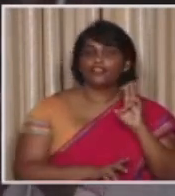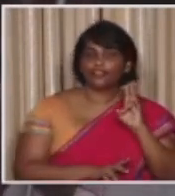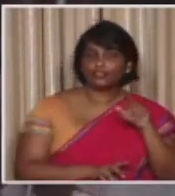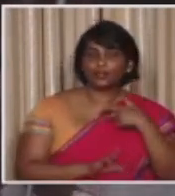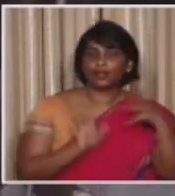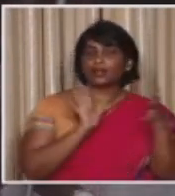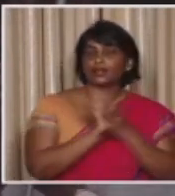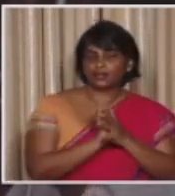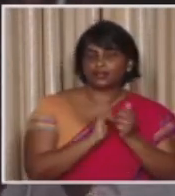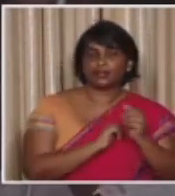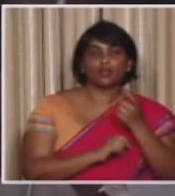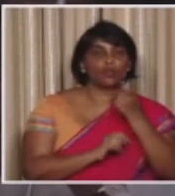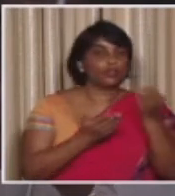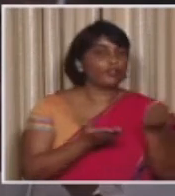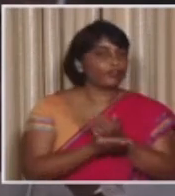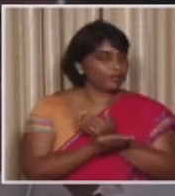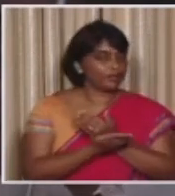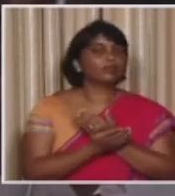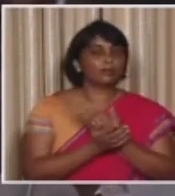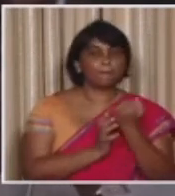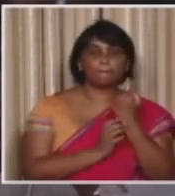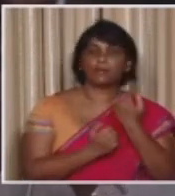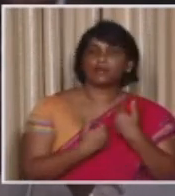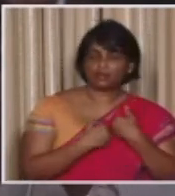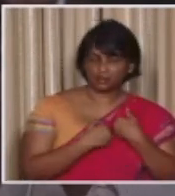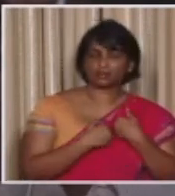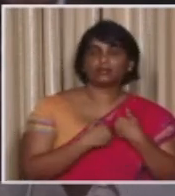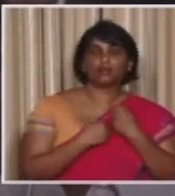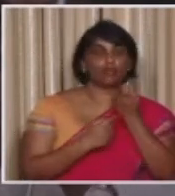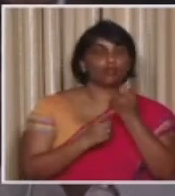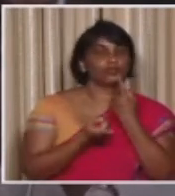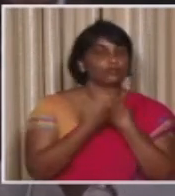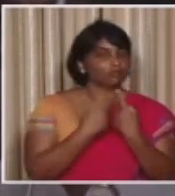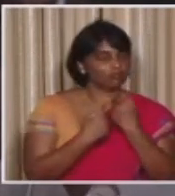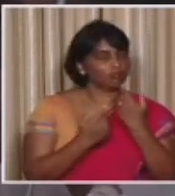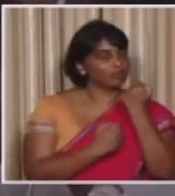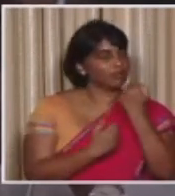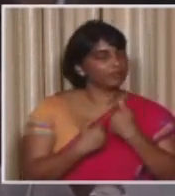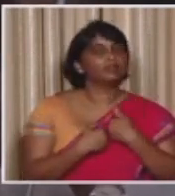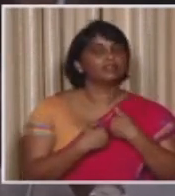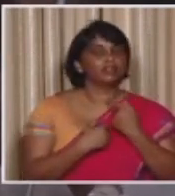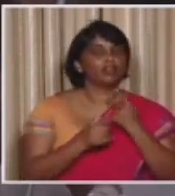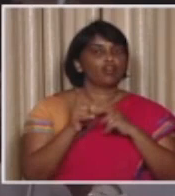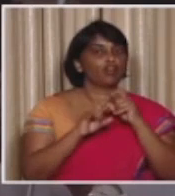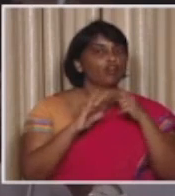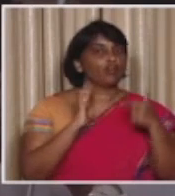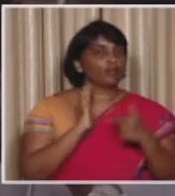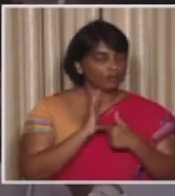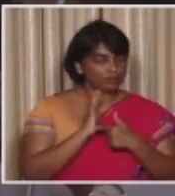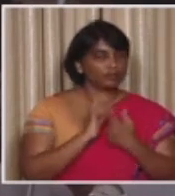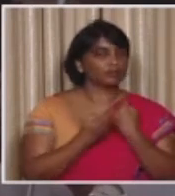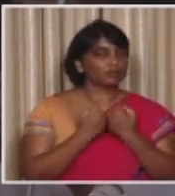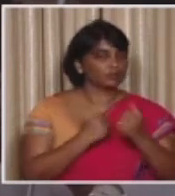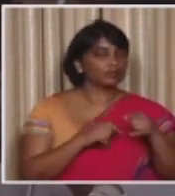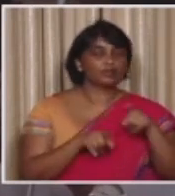කළ යුත්තේ මුදල් වෙන් කිරීමේ බලයත් අපිට තියෙනවා. ඒ වගේම මුදල් විගණනය කිරීමේ බලයත් තියෙනවා. ඒ වගේම විගණනය කිරීමේදී